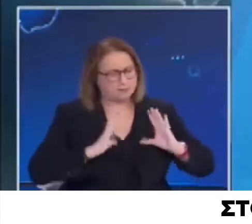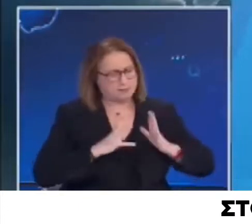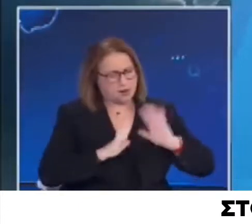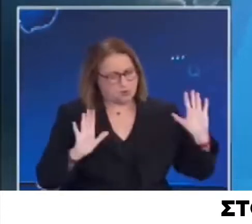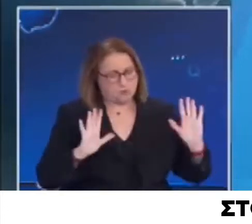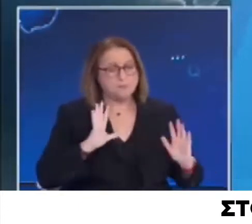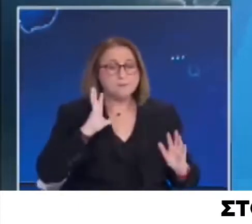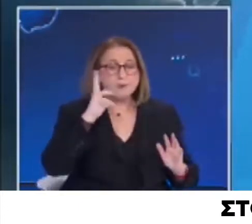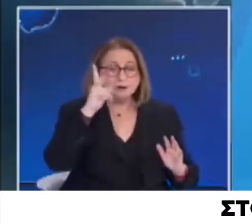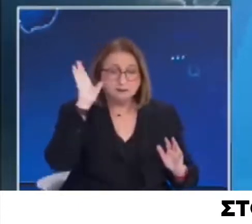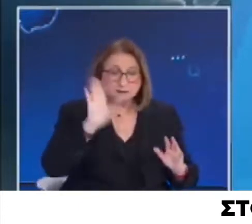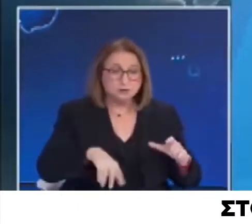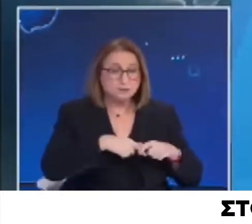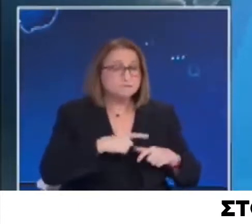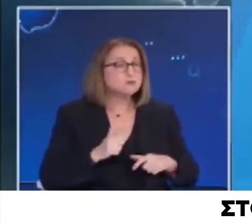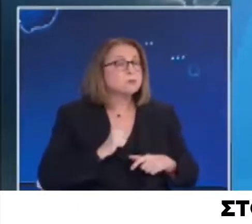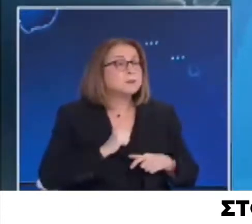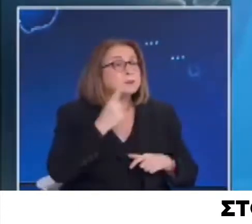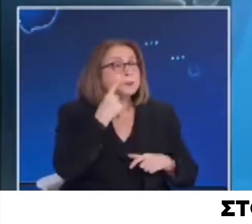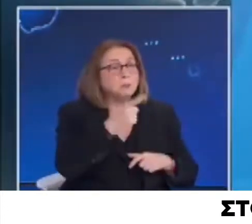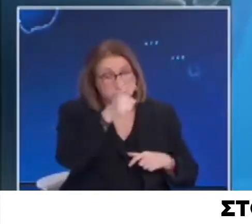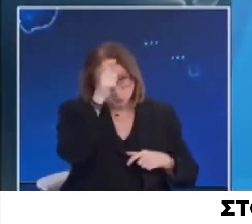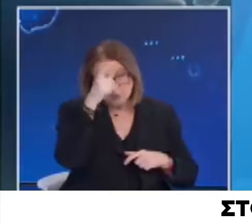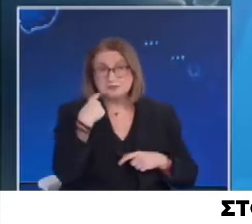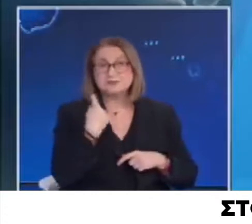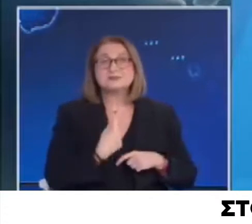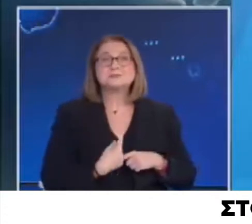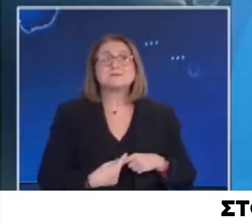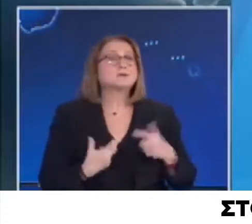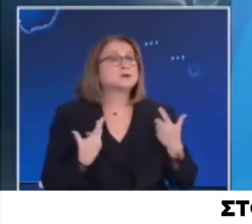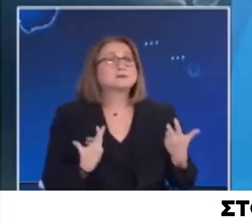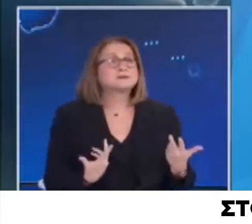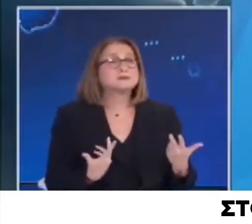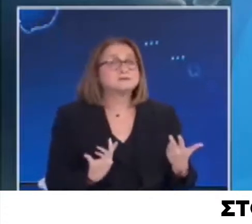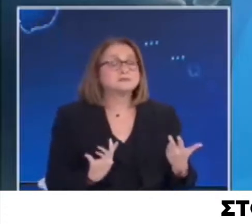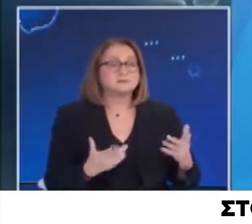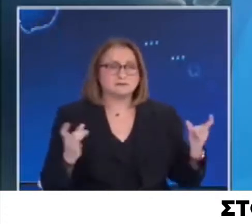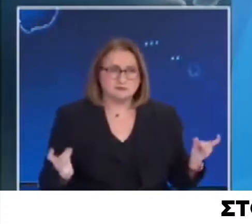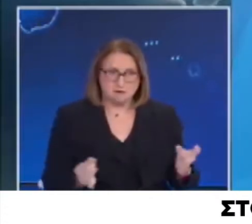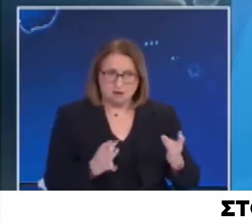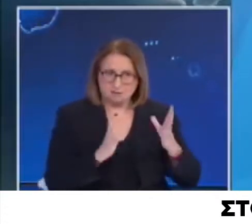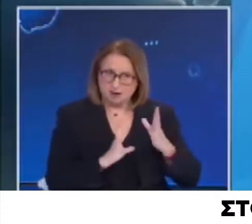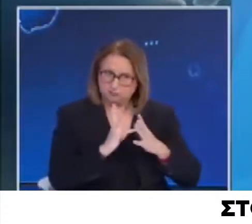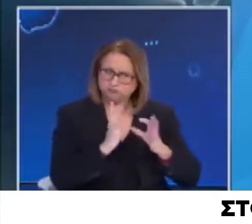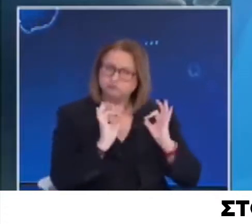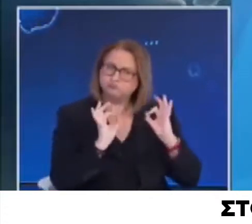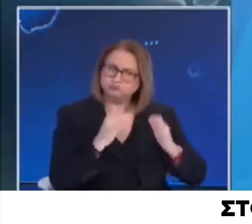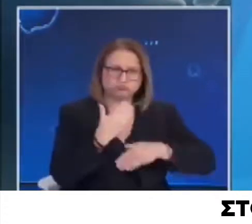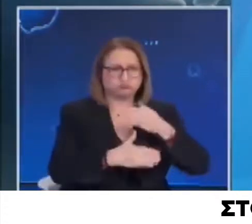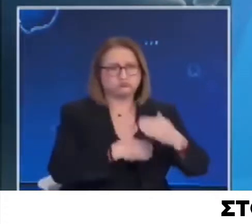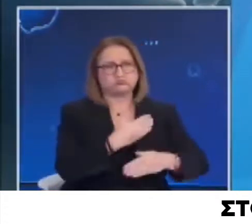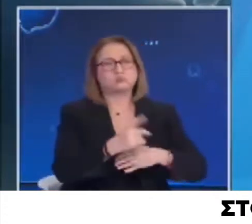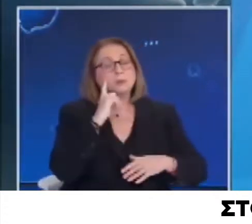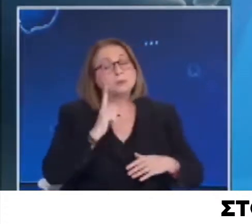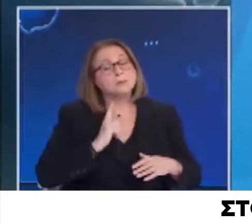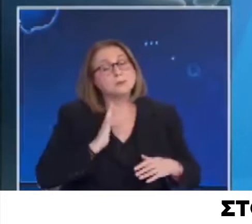Δεκεμβρίου. Υπάρχει επίσης μία σαφέστατη αναφορά και θέλω να το αποσαφηνίσω αυτό,